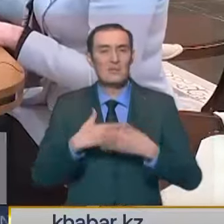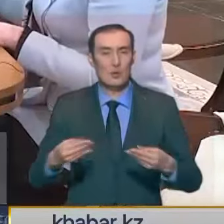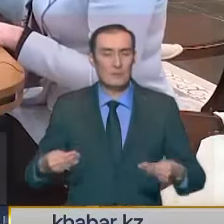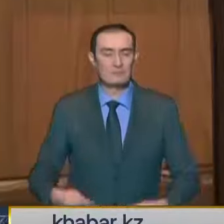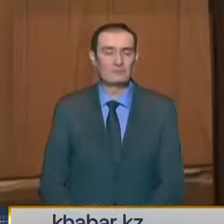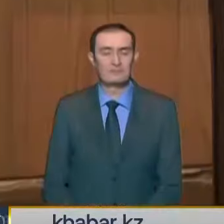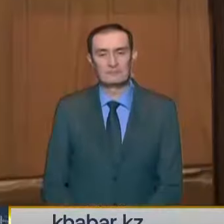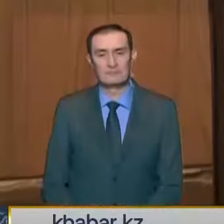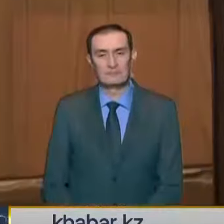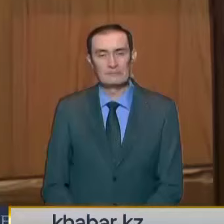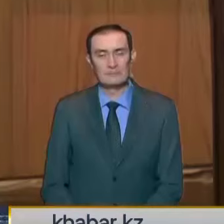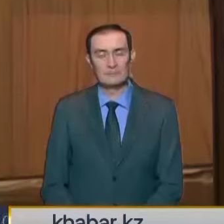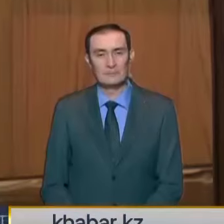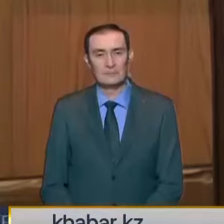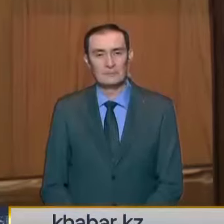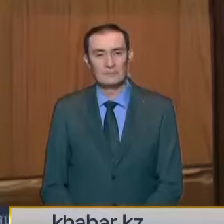регионы нашей